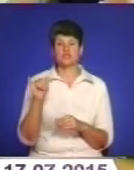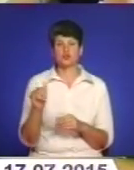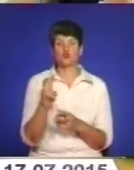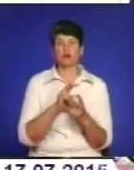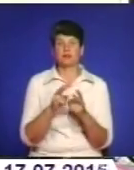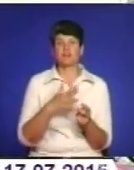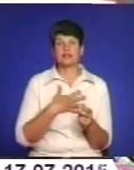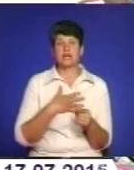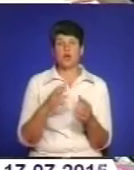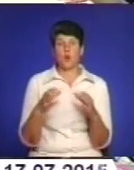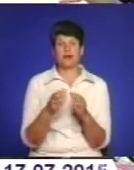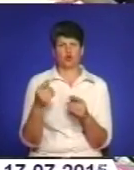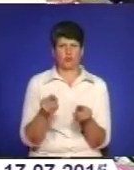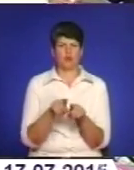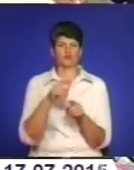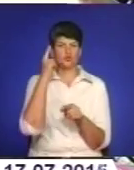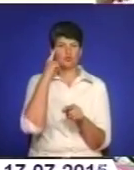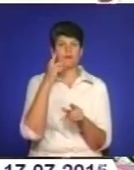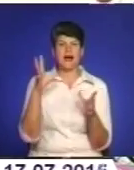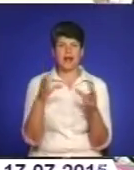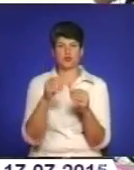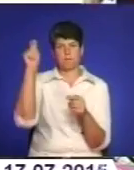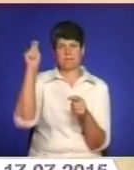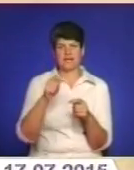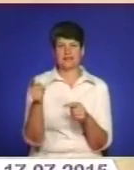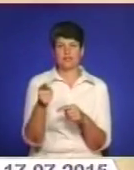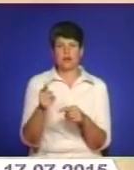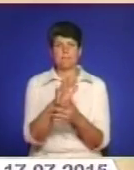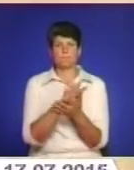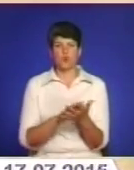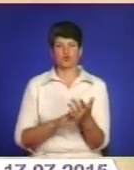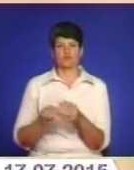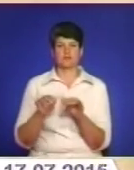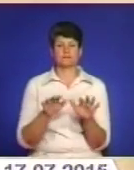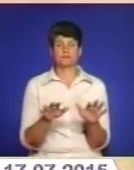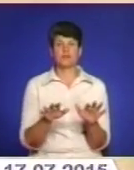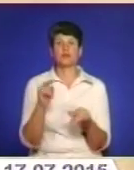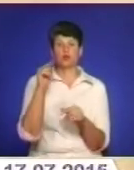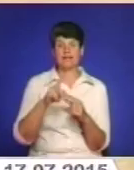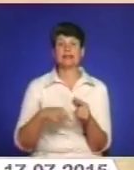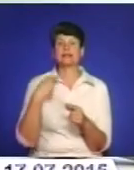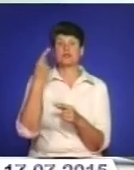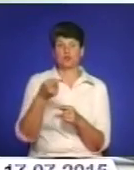Канаді команду однодумців, щоб разом приїхати у Тернопіль для продовження справи. Тоді